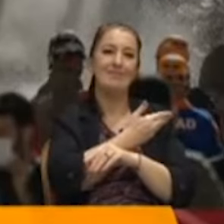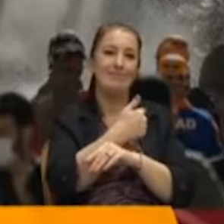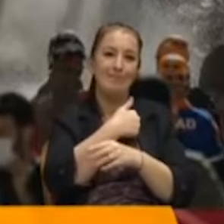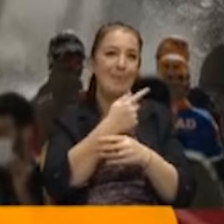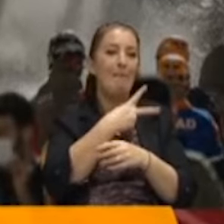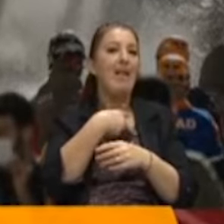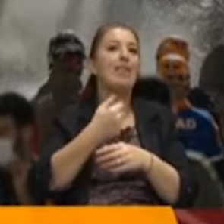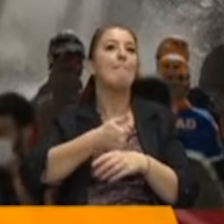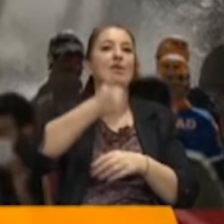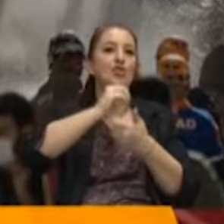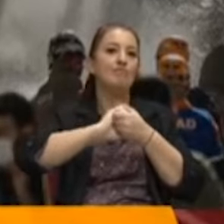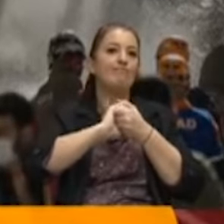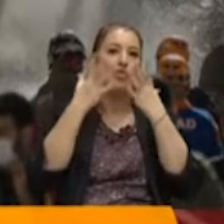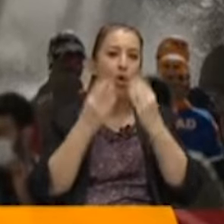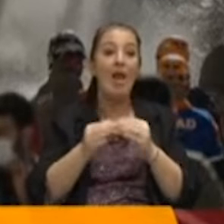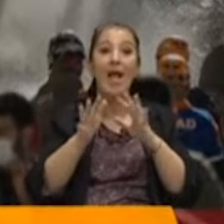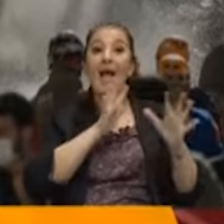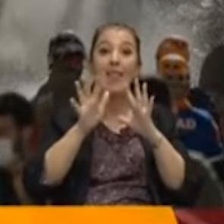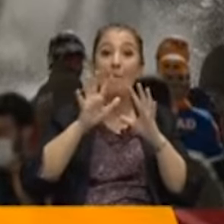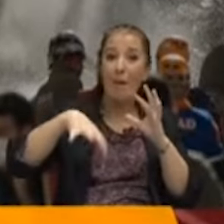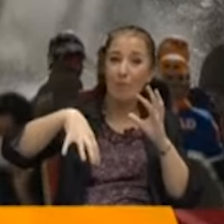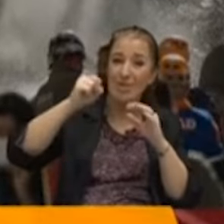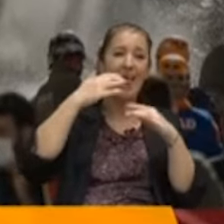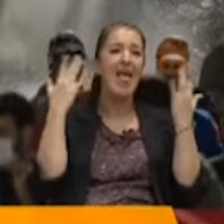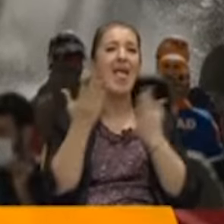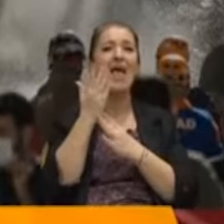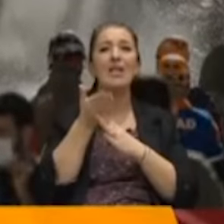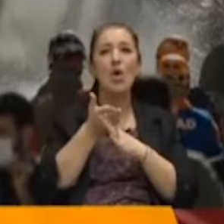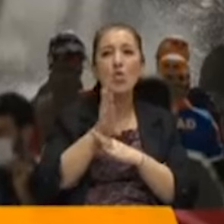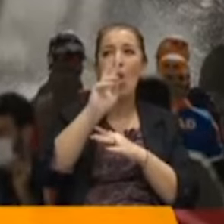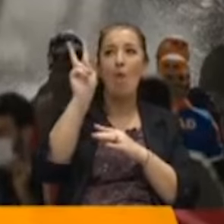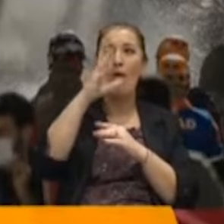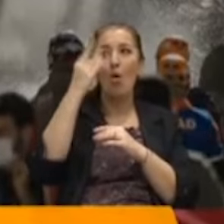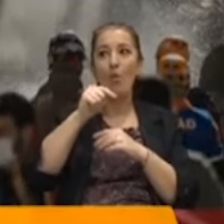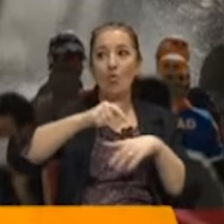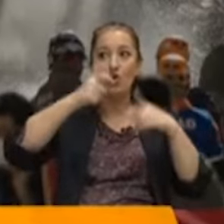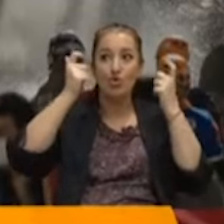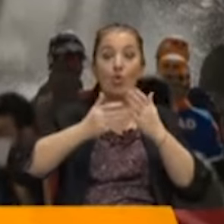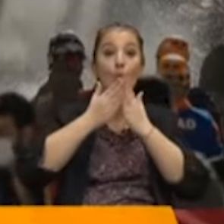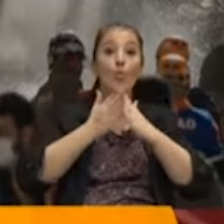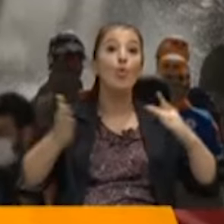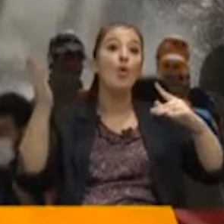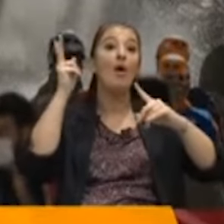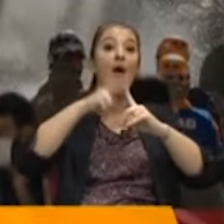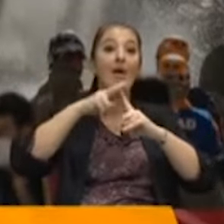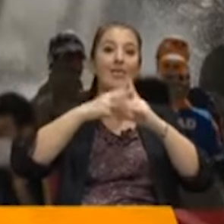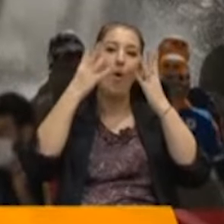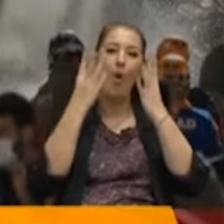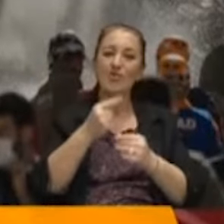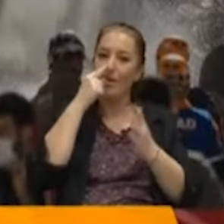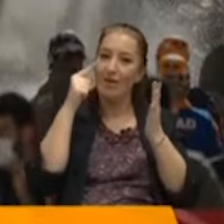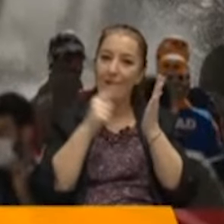başkanınız olarak, deprem konseyinin en doğru model olarak bu şehre büyük katkılar sunacağına olan